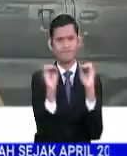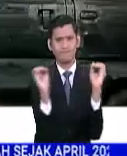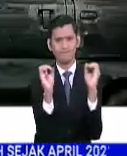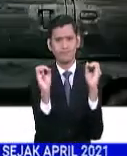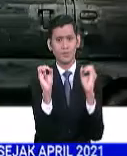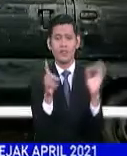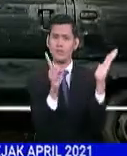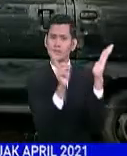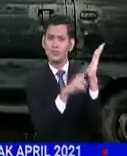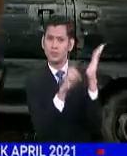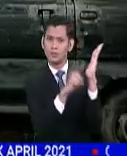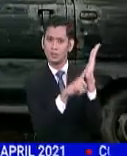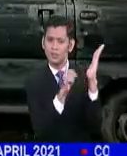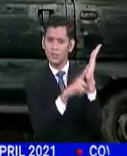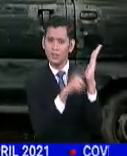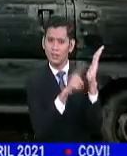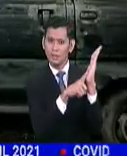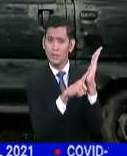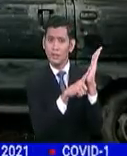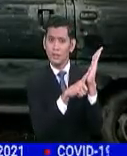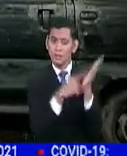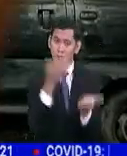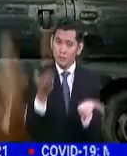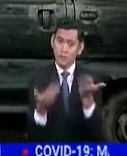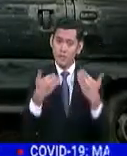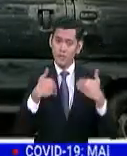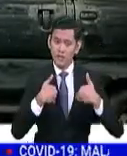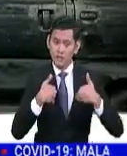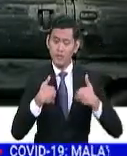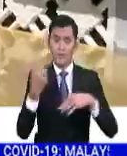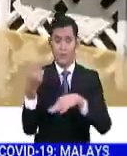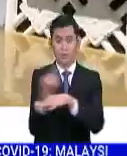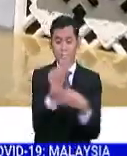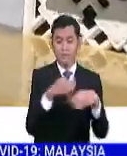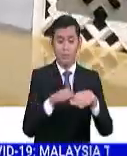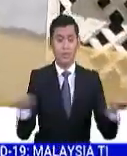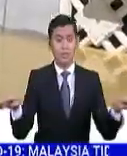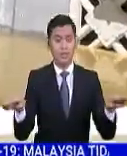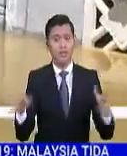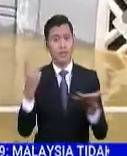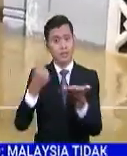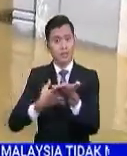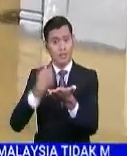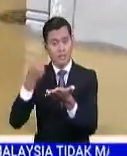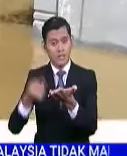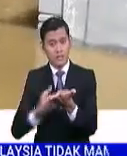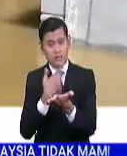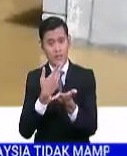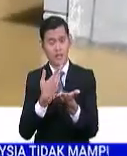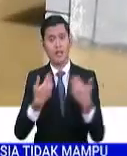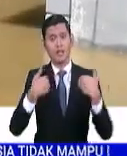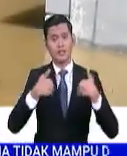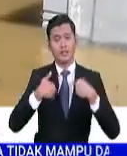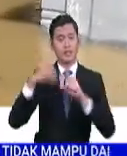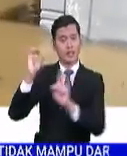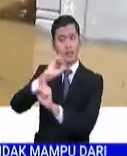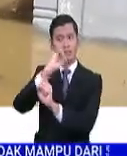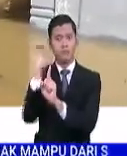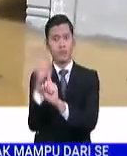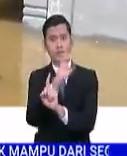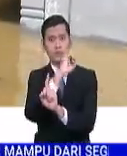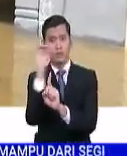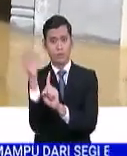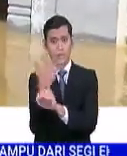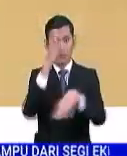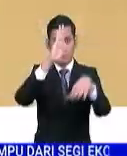ada. Siren mungkin dengan ada yang kita boleh guna bahasa, betul. Kadang siren pun kadang orang salah faham, ambulans ke.